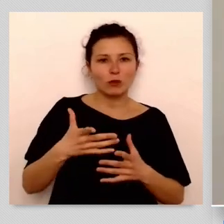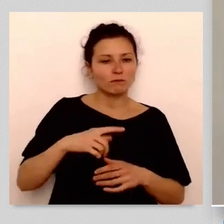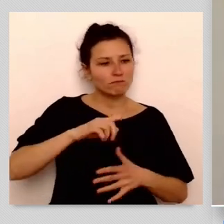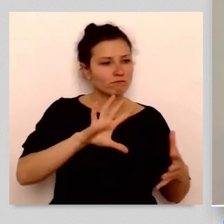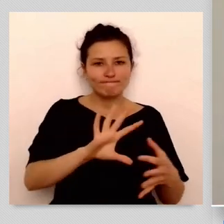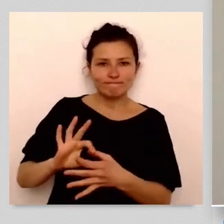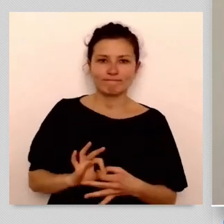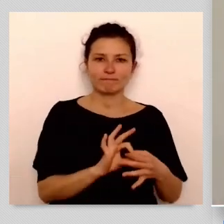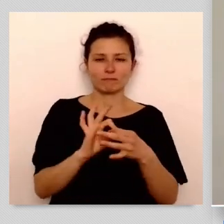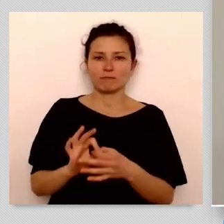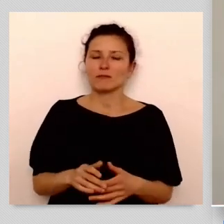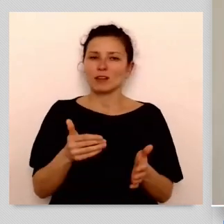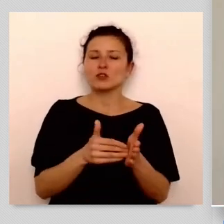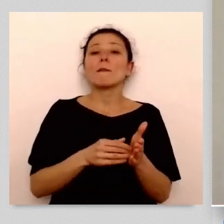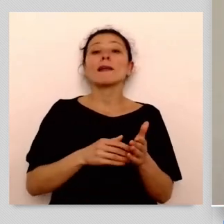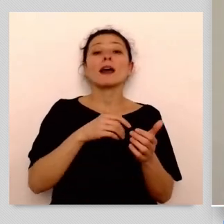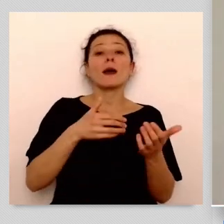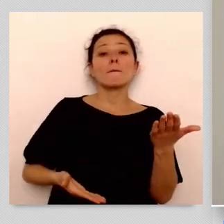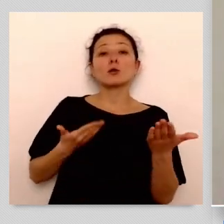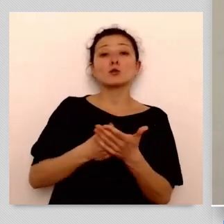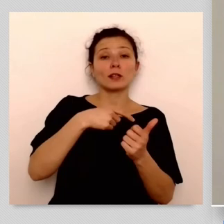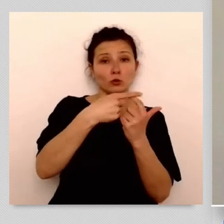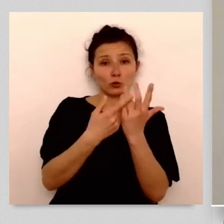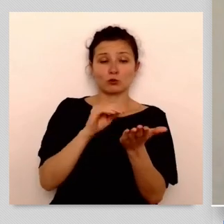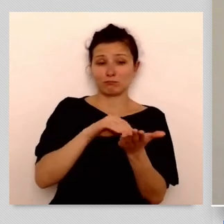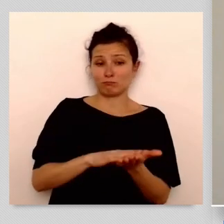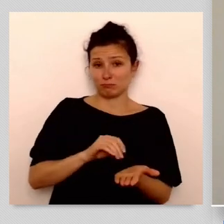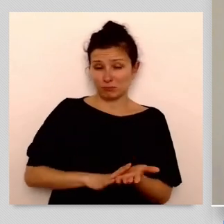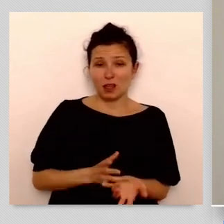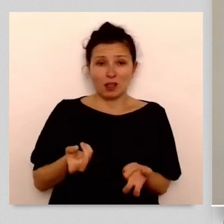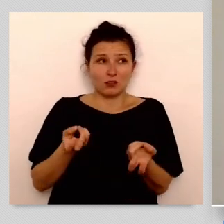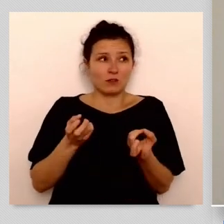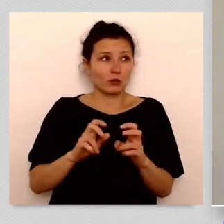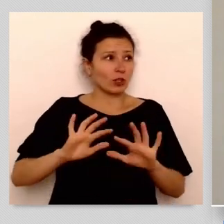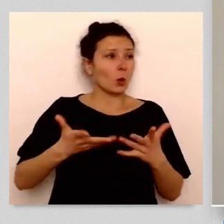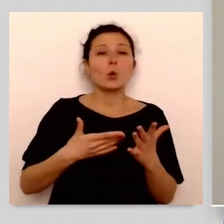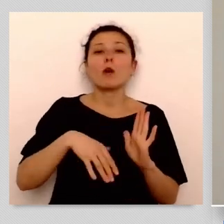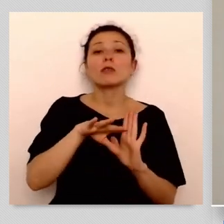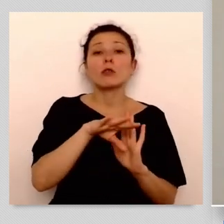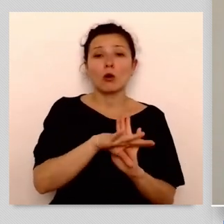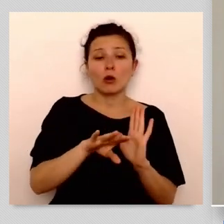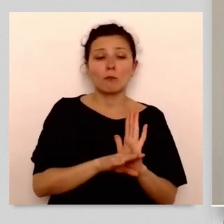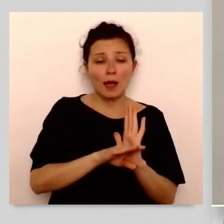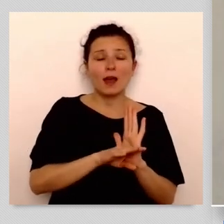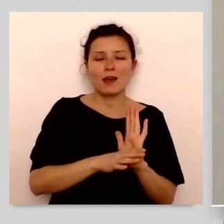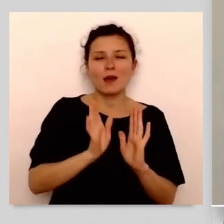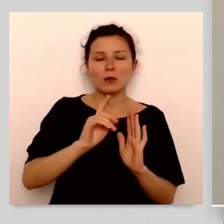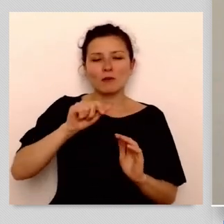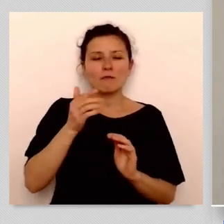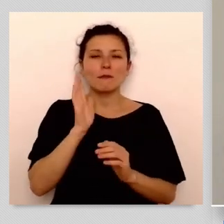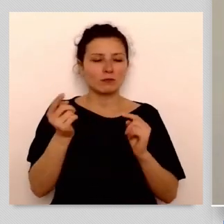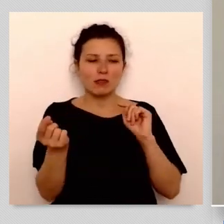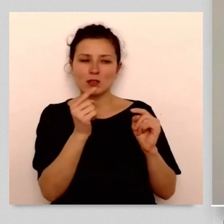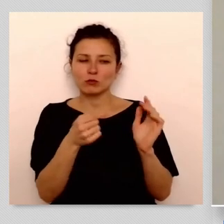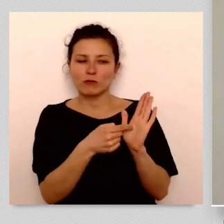Trzeba spisać te postulaty, stworzyć coś w rodzaju takiej normy, nad którą będziemy dyskutować i będziemy